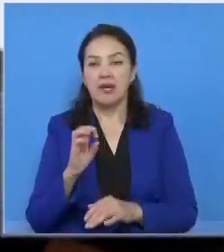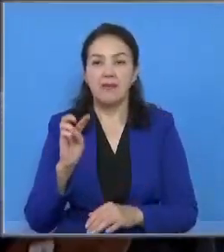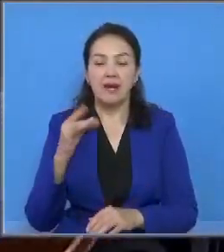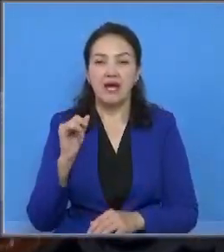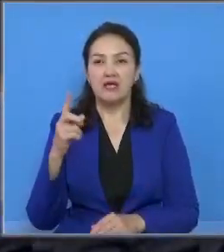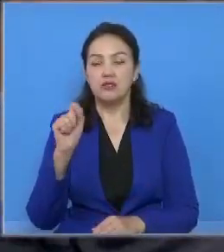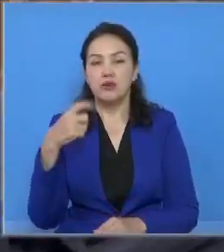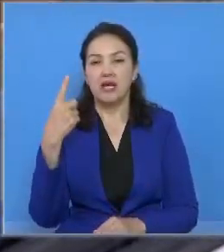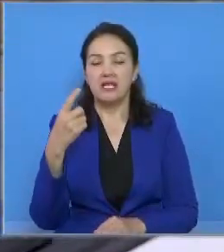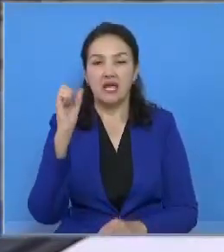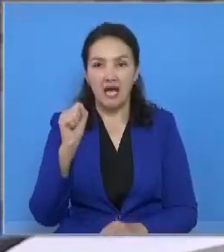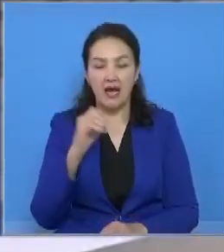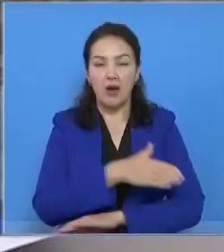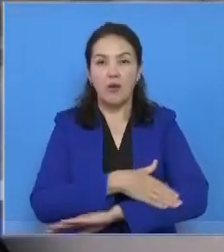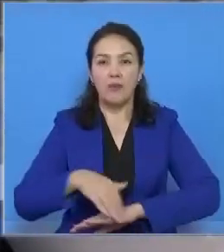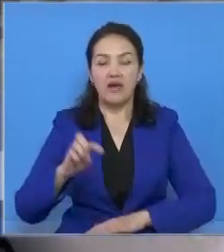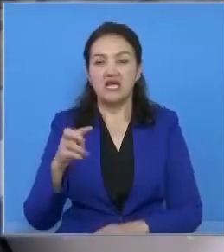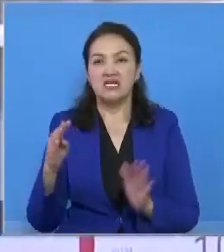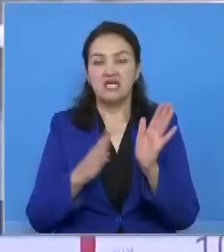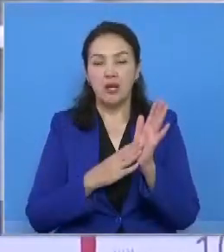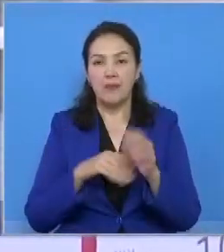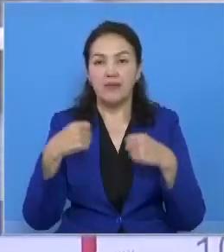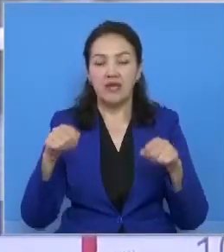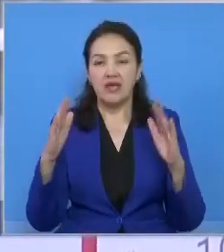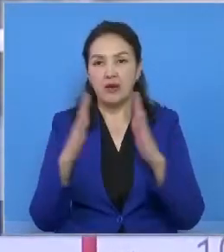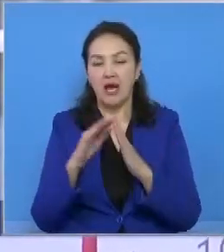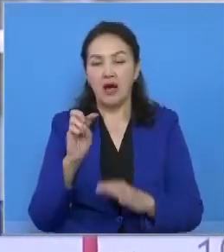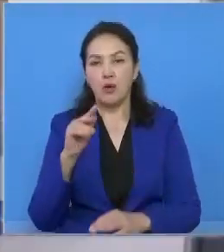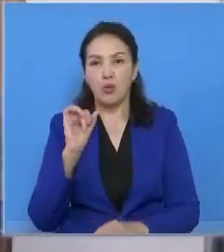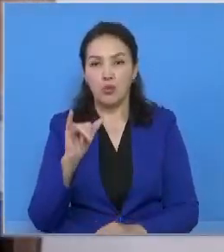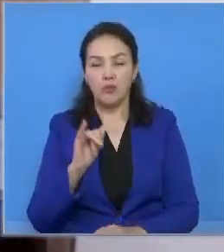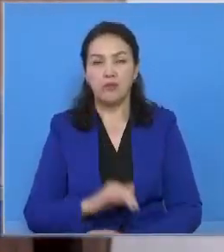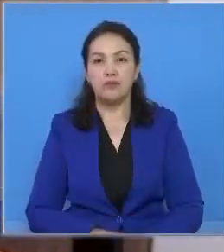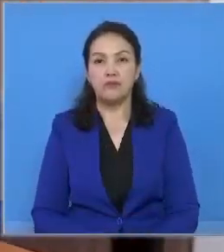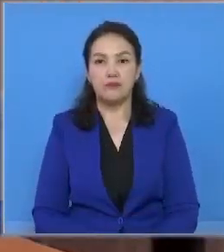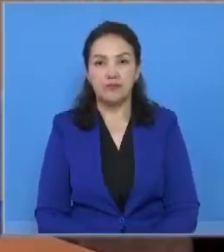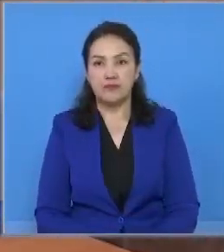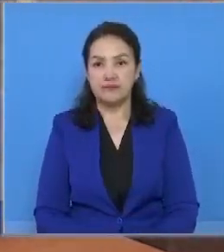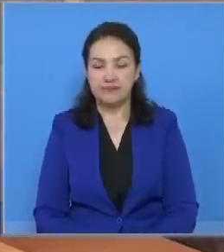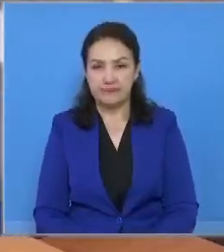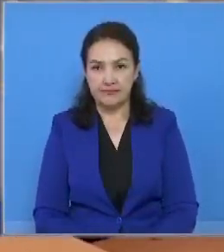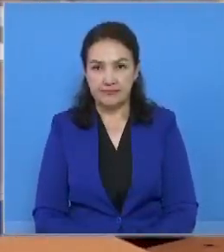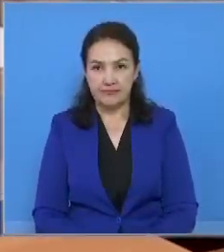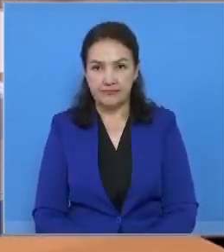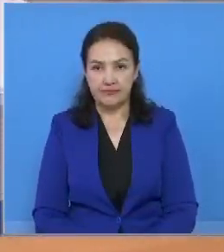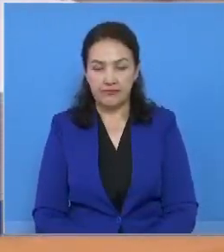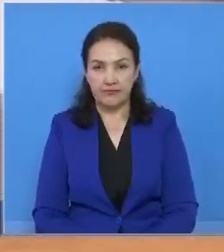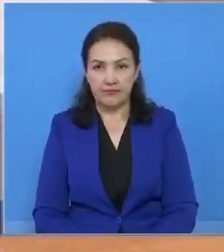Санкибай-Батыра, 101А. Улица Валиханова, 9, торговый дом «Аку». Зарина Утбанова, Азамат Сауханов, телеканал «Актобе».